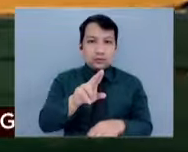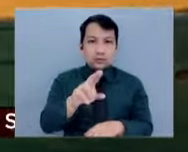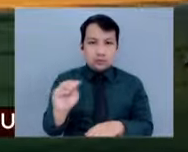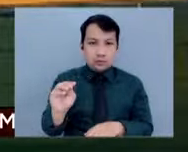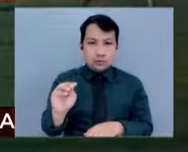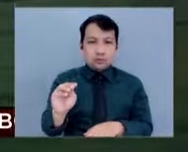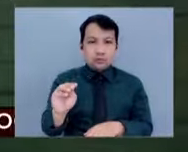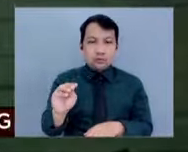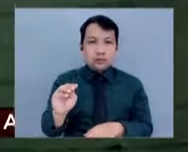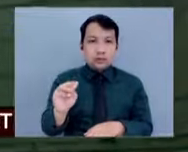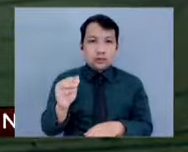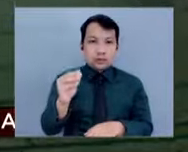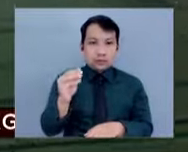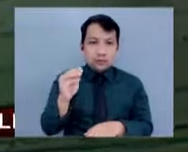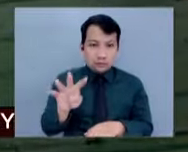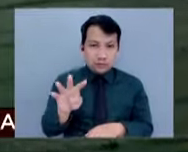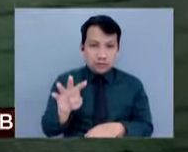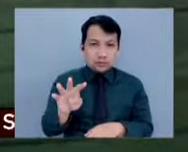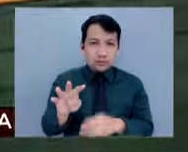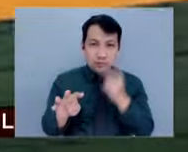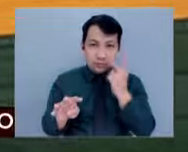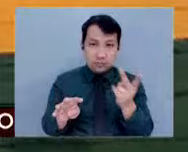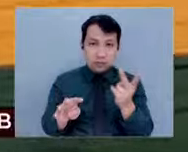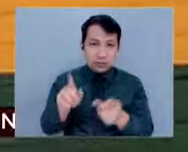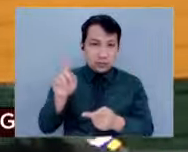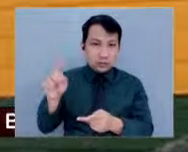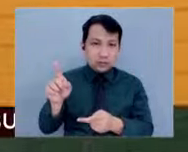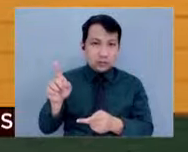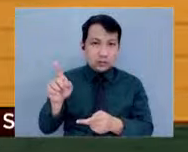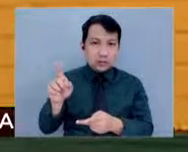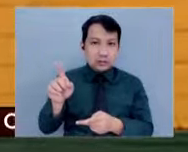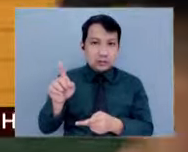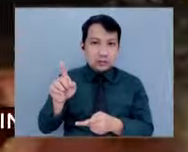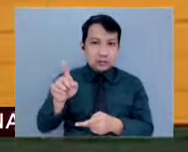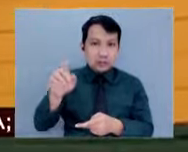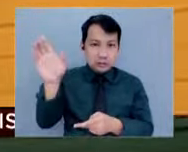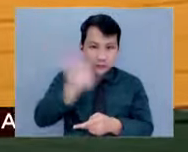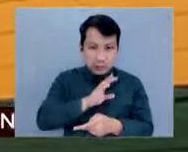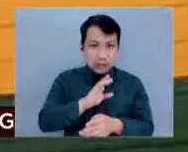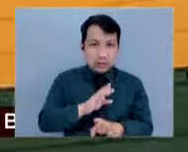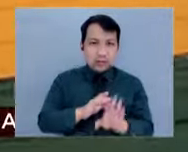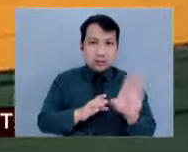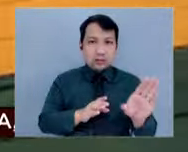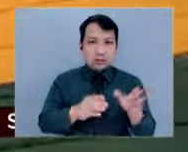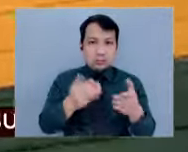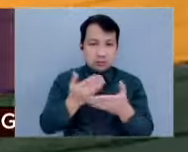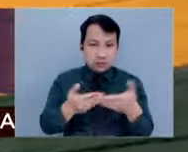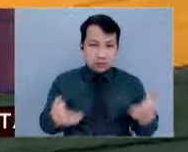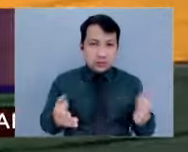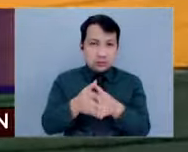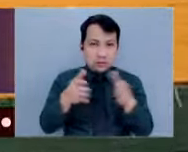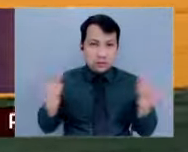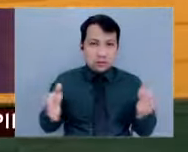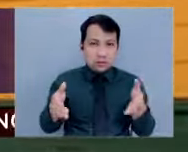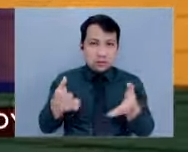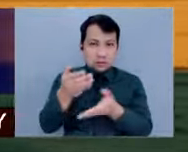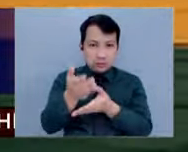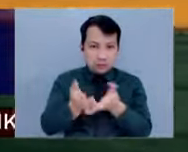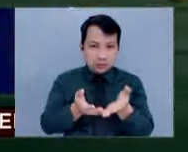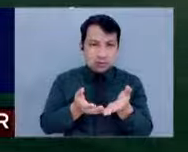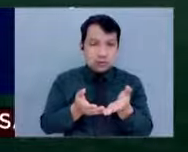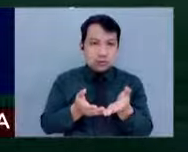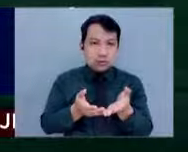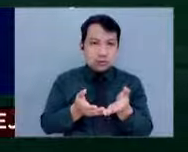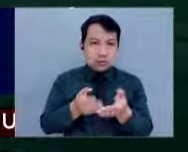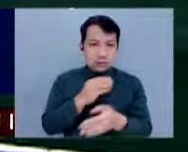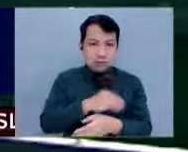na Onaiza May 4. Kung makikita nga ninyo, halos magkalasog-lasog na yung malaking bahagi nitong resupply boat.